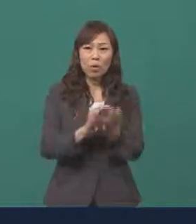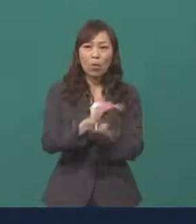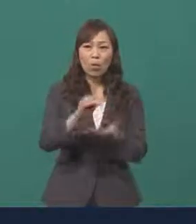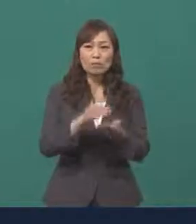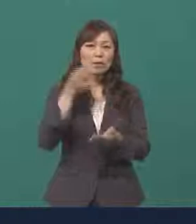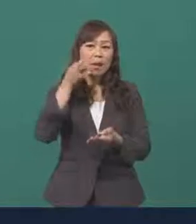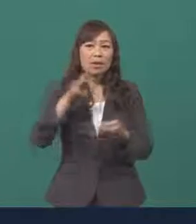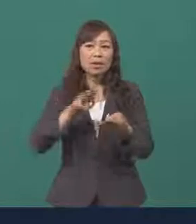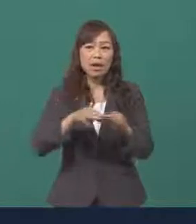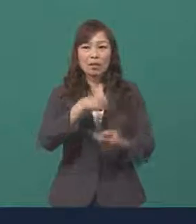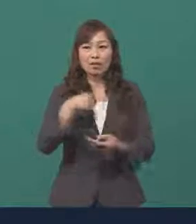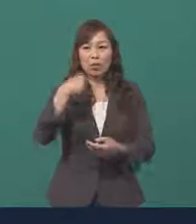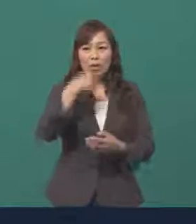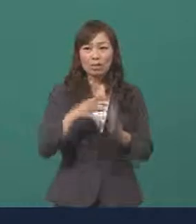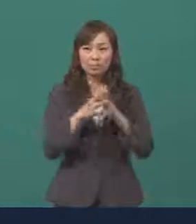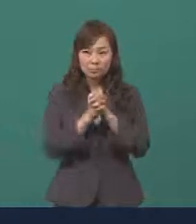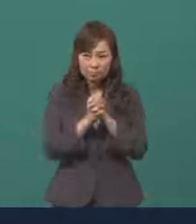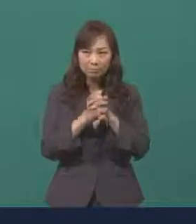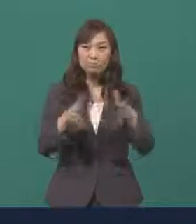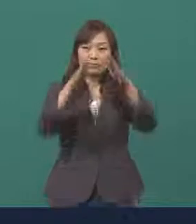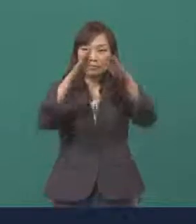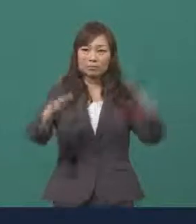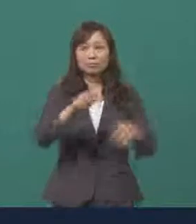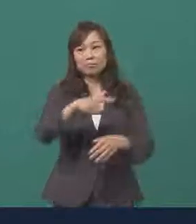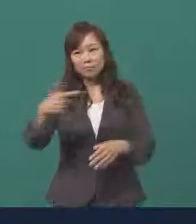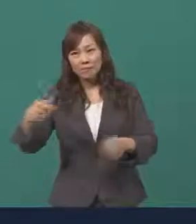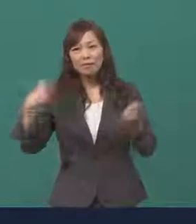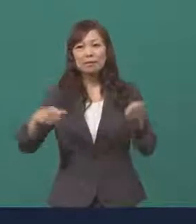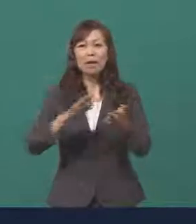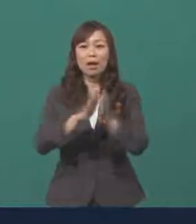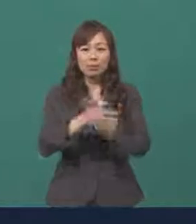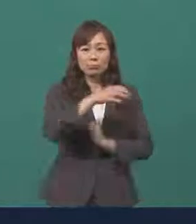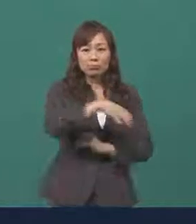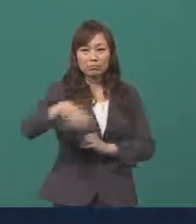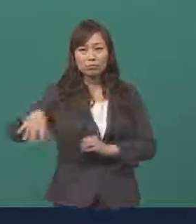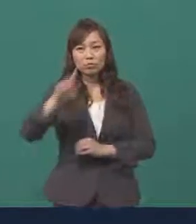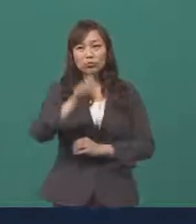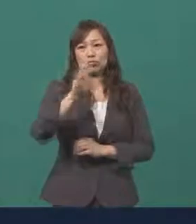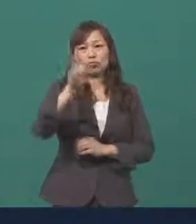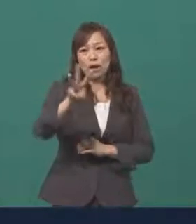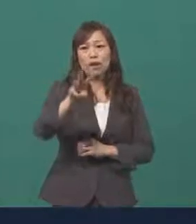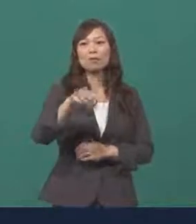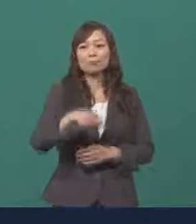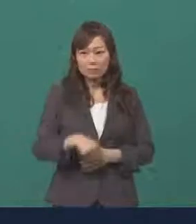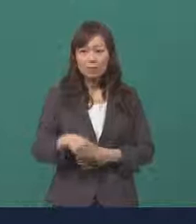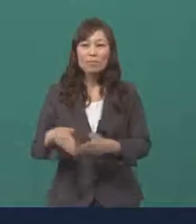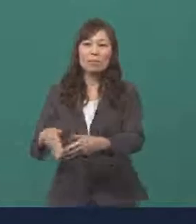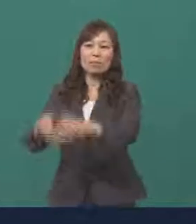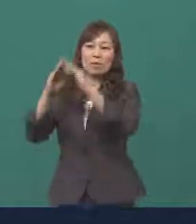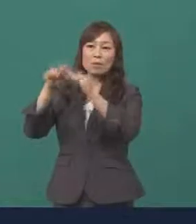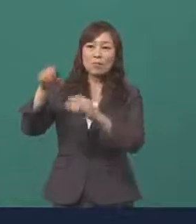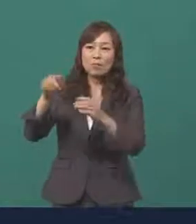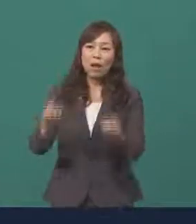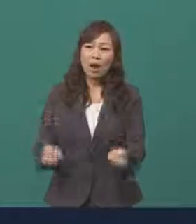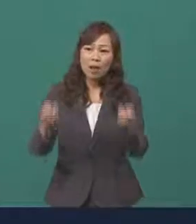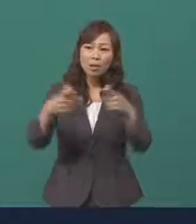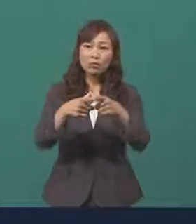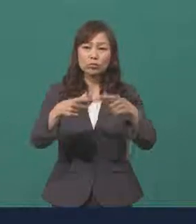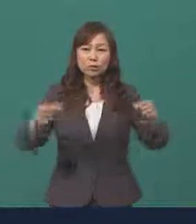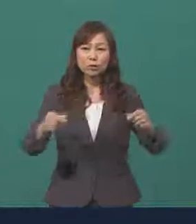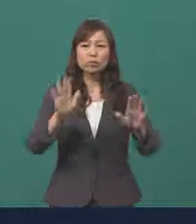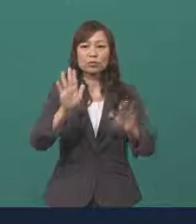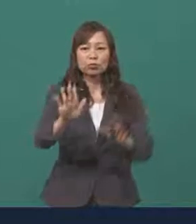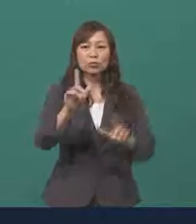本キリスト教団近江金田教会の礼拝堂など、 滋賀県にある13件の建造物